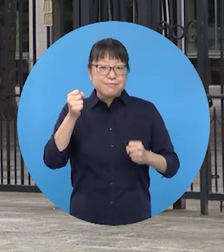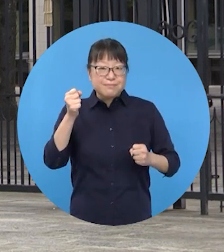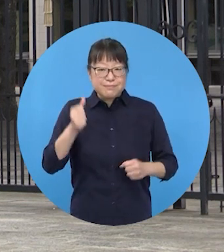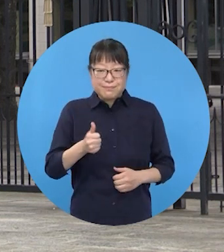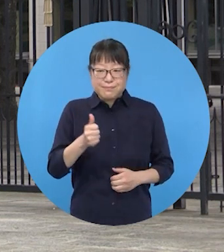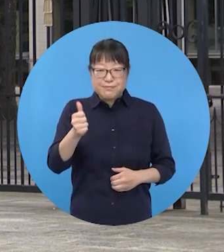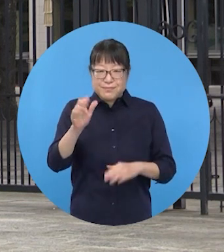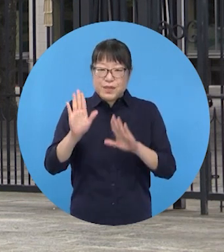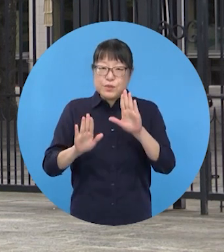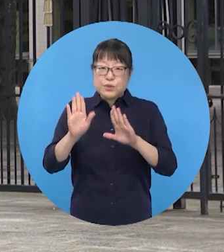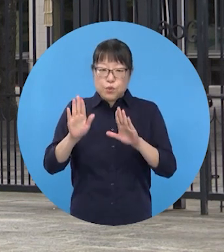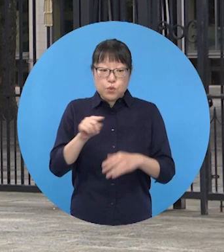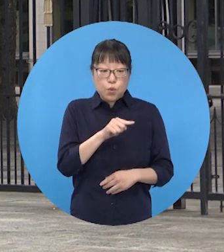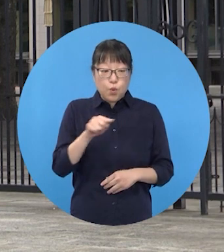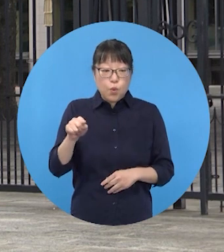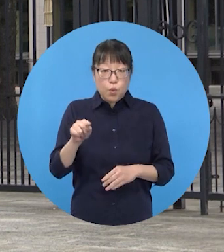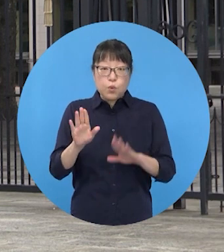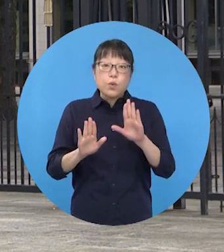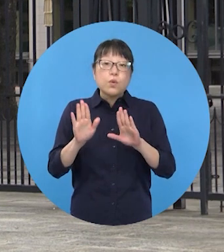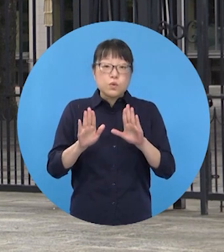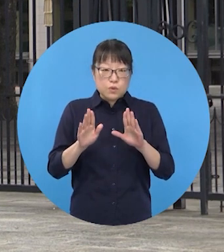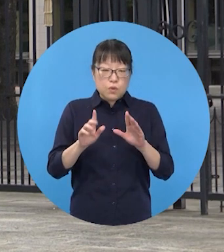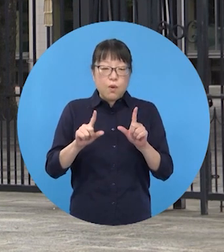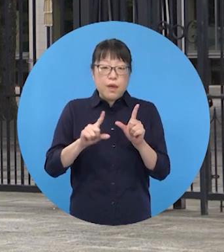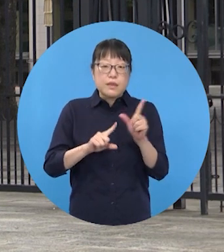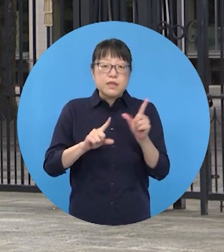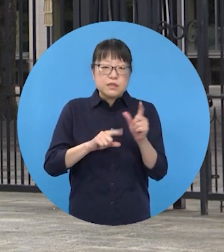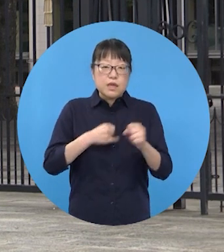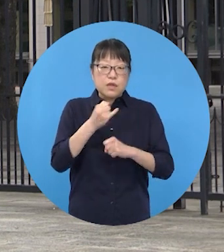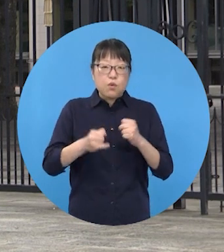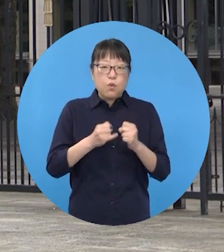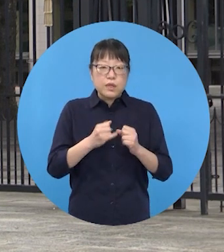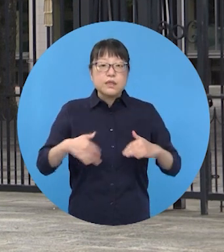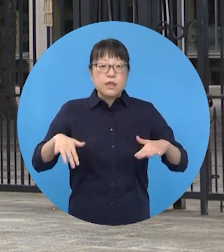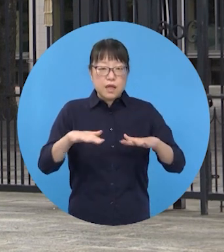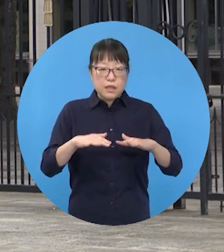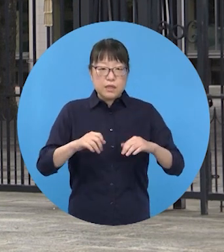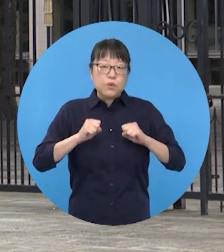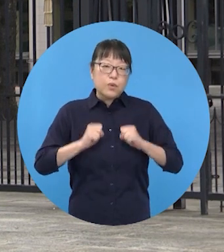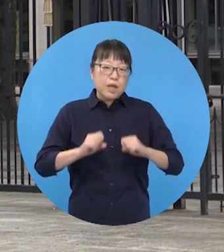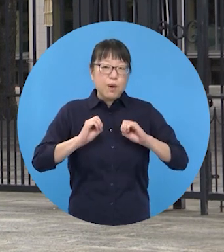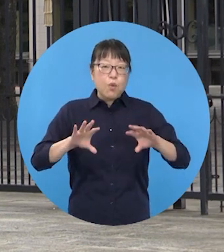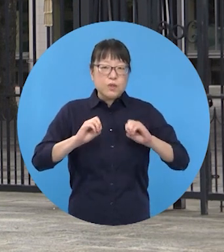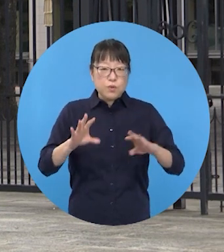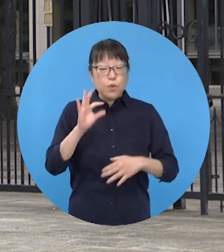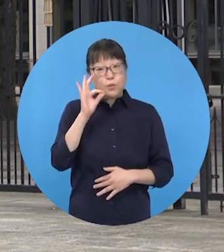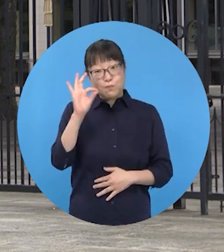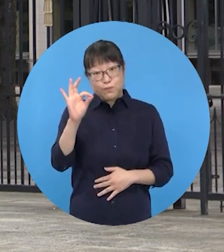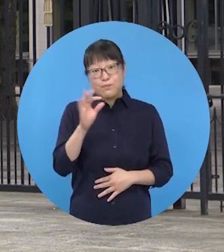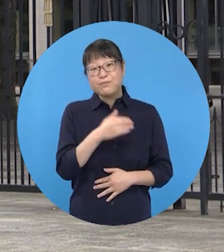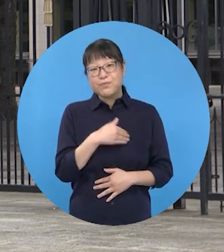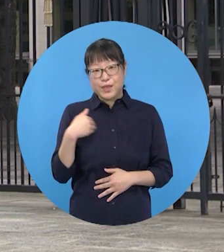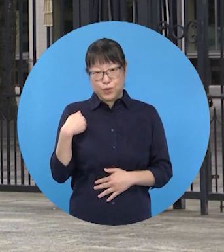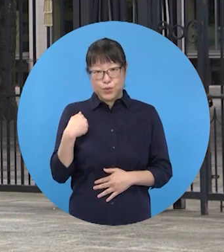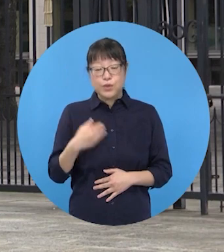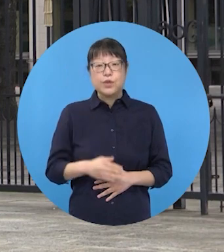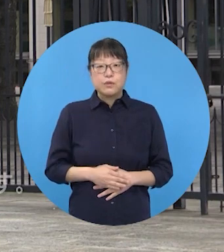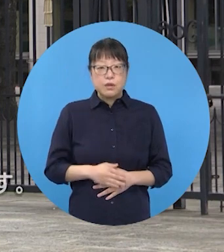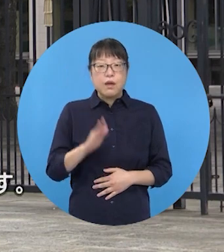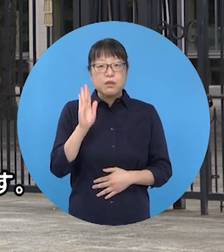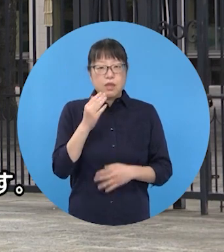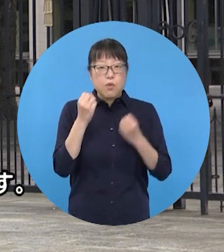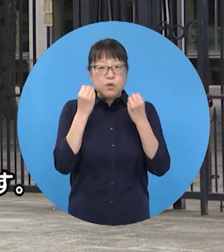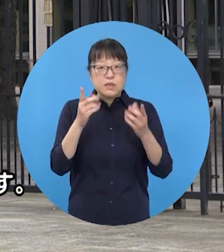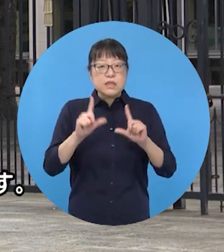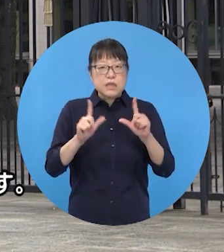聖火ランナーの走行の模様を NHK によるインターネットのライブ中継でご覧いただけます。また新型コロ